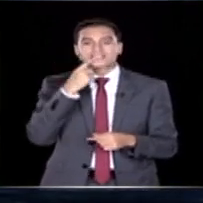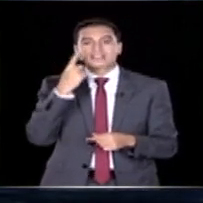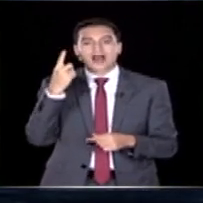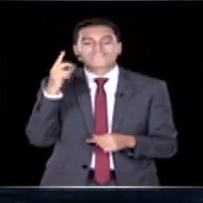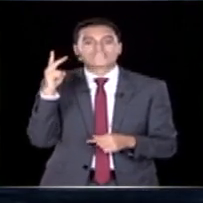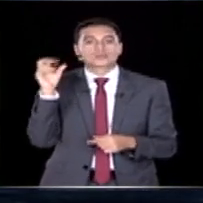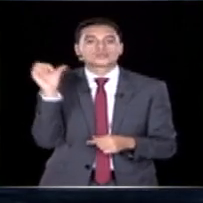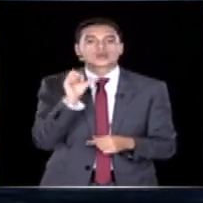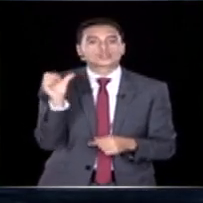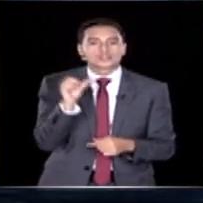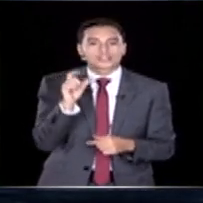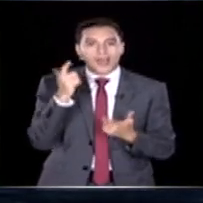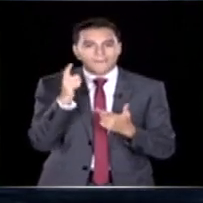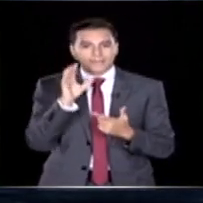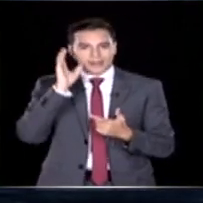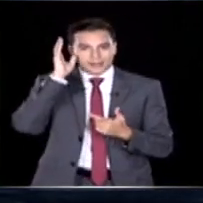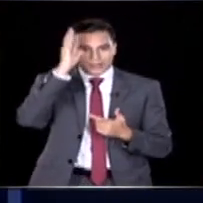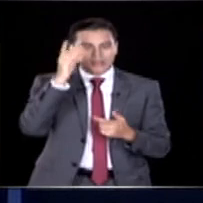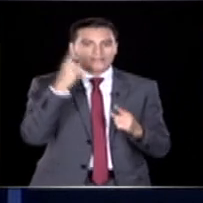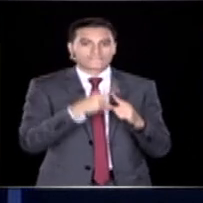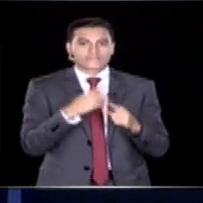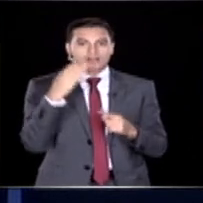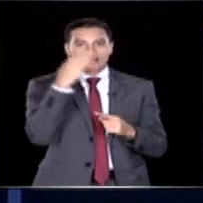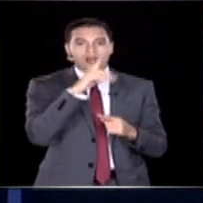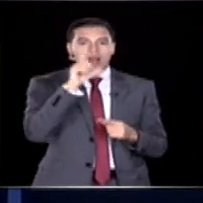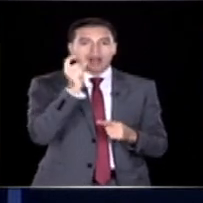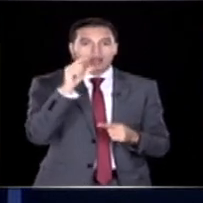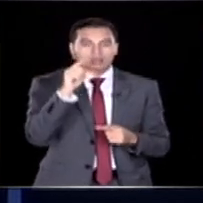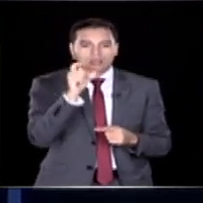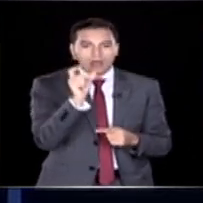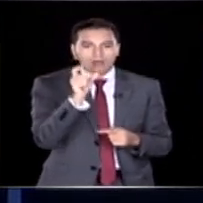في سنة 2019. ما شاء الله يا اخي، ما شاء الله، حاجة مشرفة جدا.